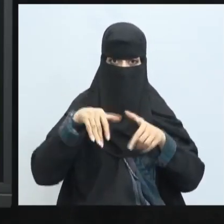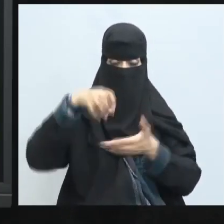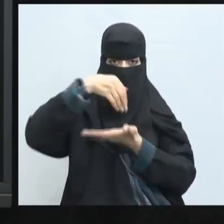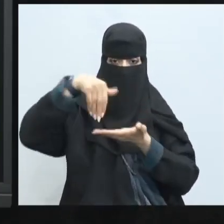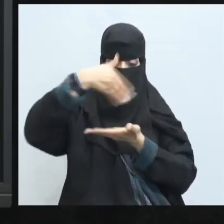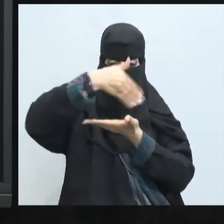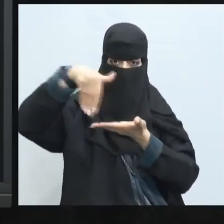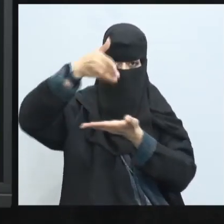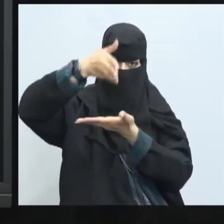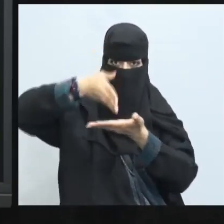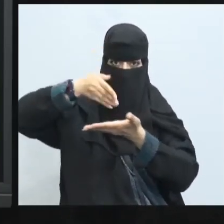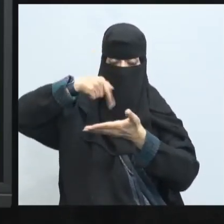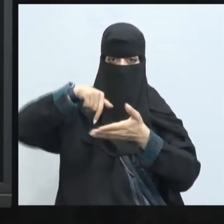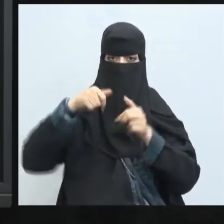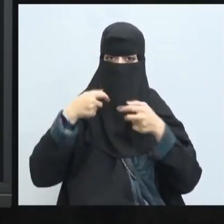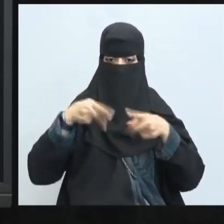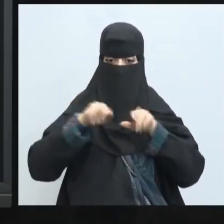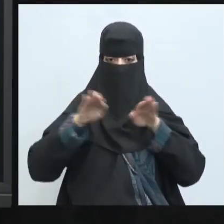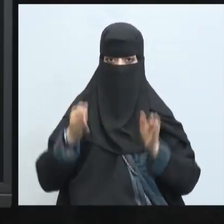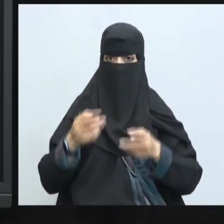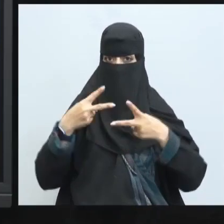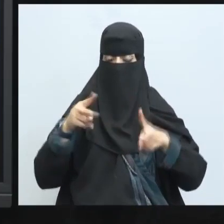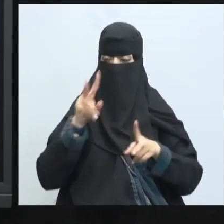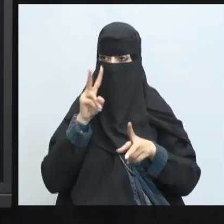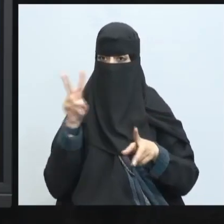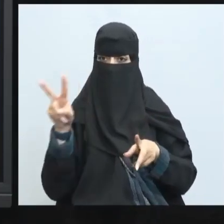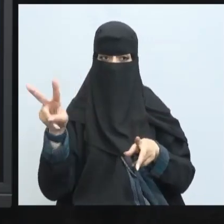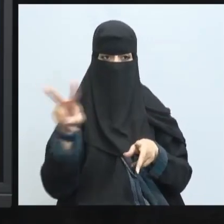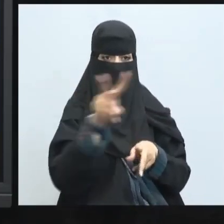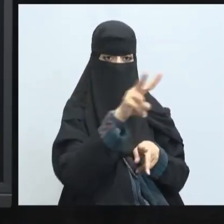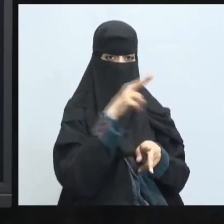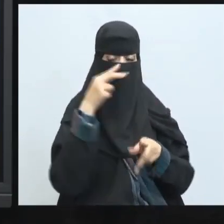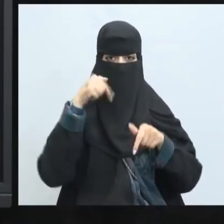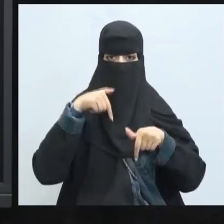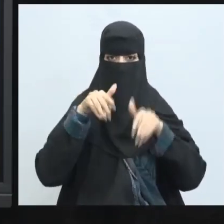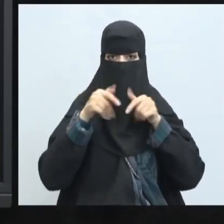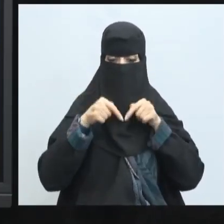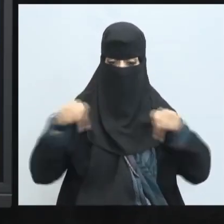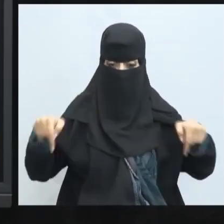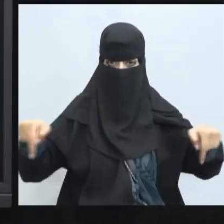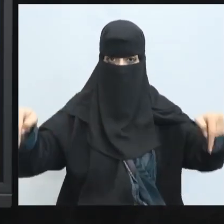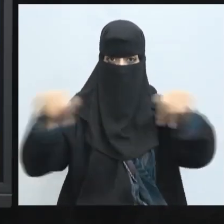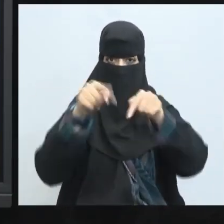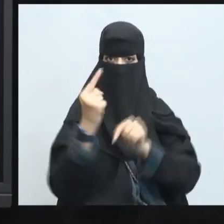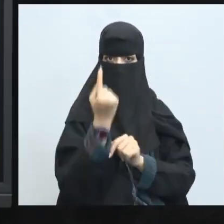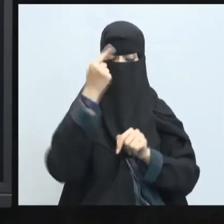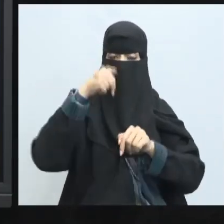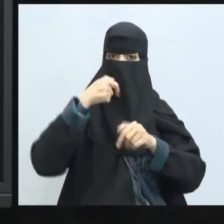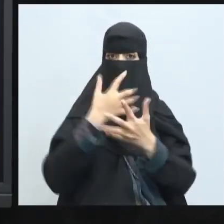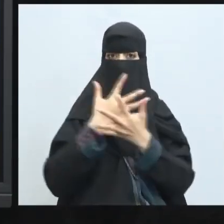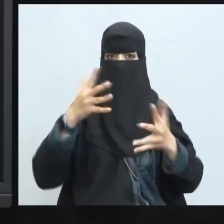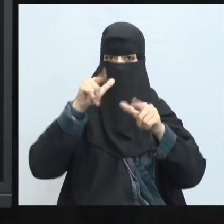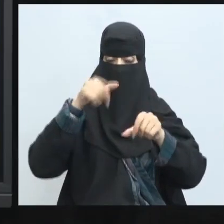بالتدريج الى ان وصلنا الى مكاتب مفتوحه تكون عبر مثلا صاله كبيره ويجتمع فيها الالاف